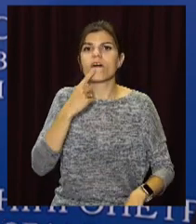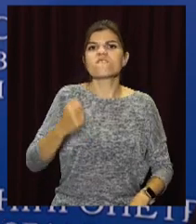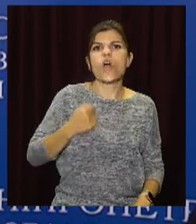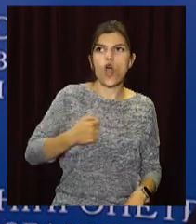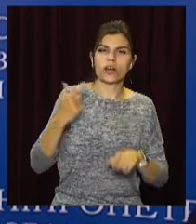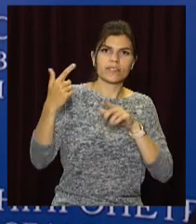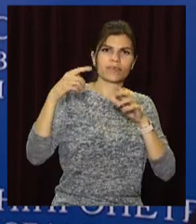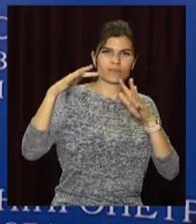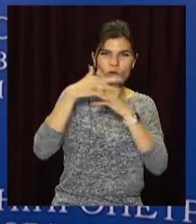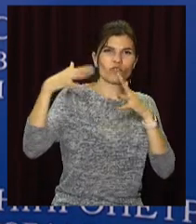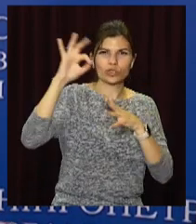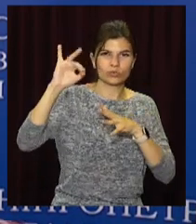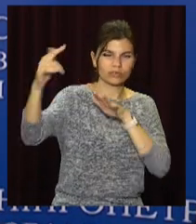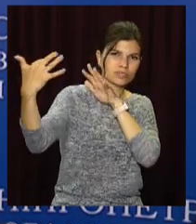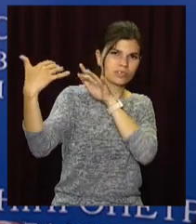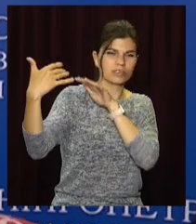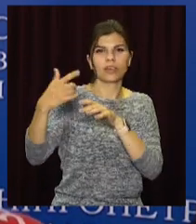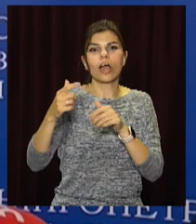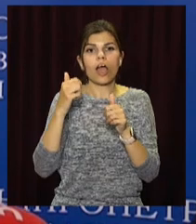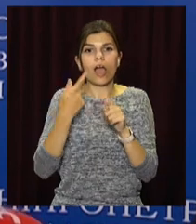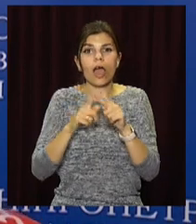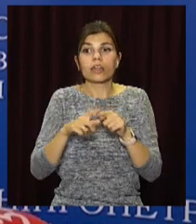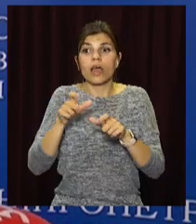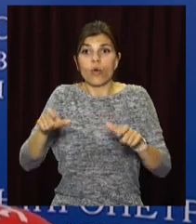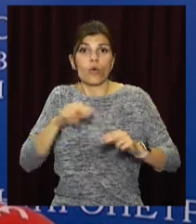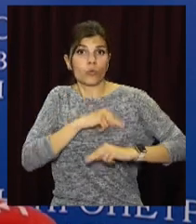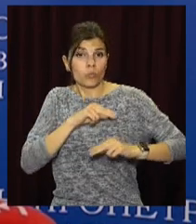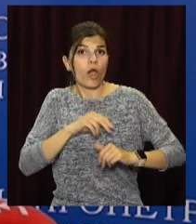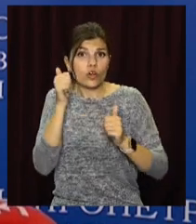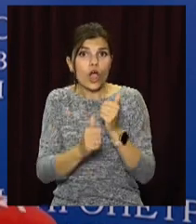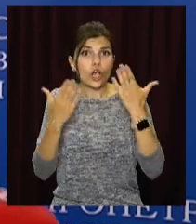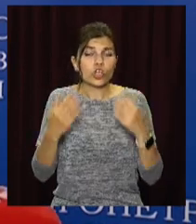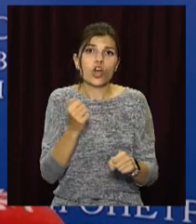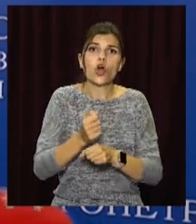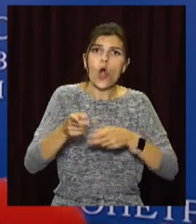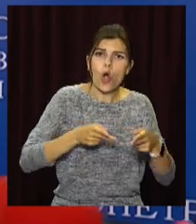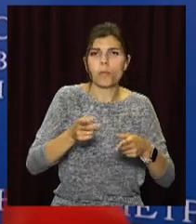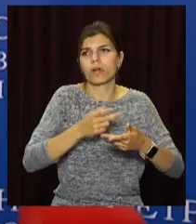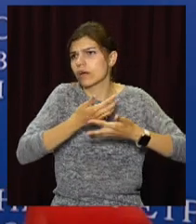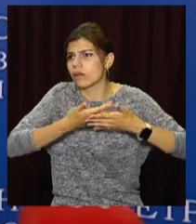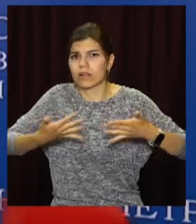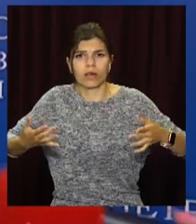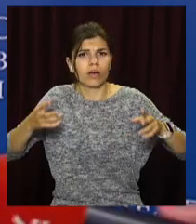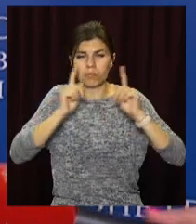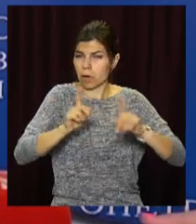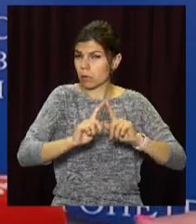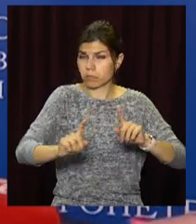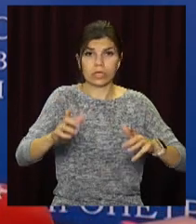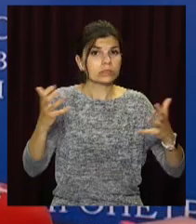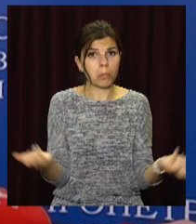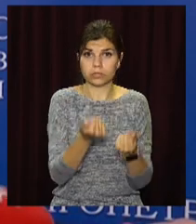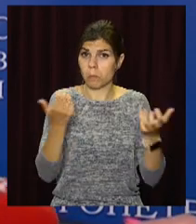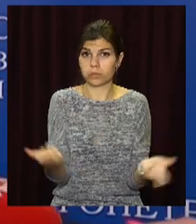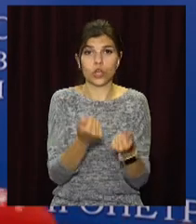агресія. І кожен день ці співробітники також роблять операції надважливі, які